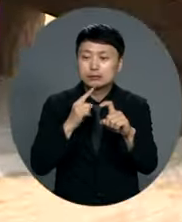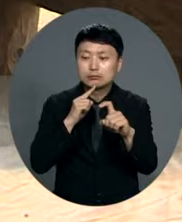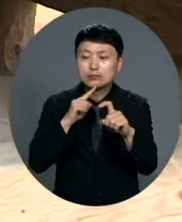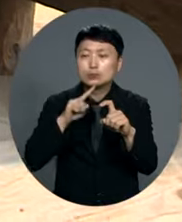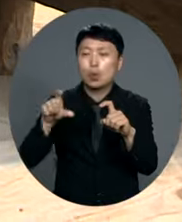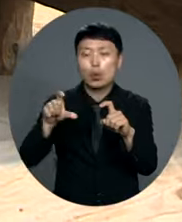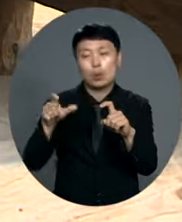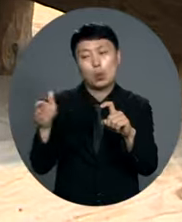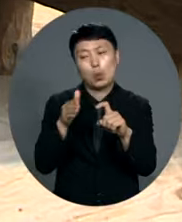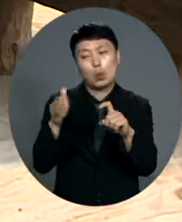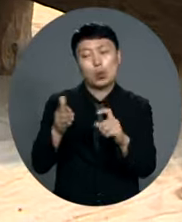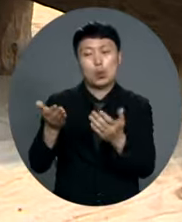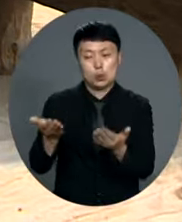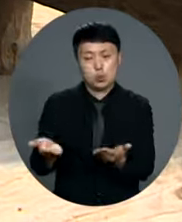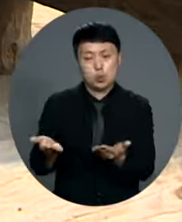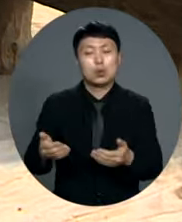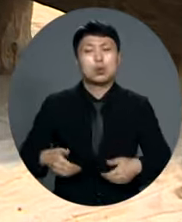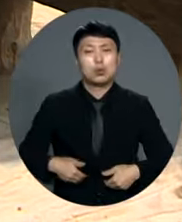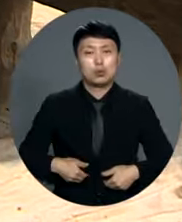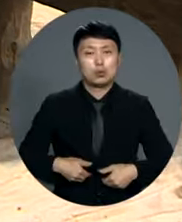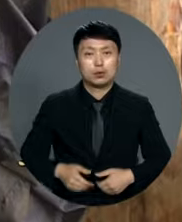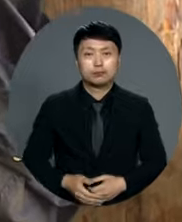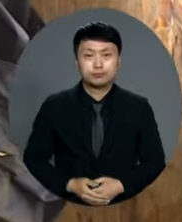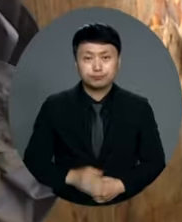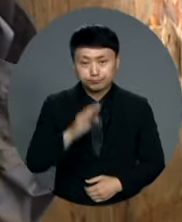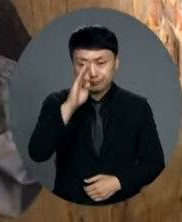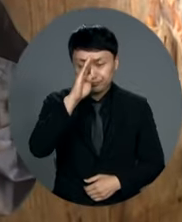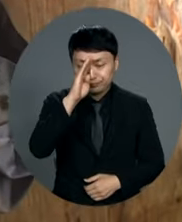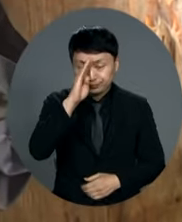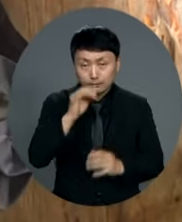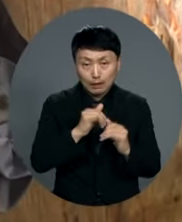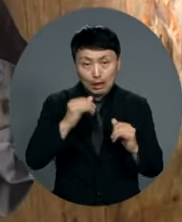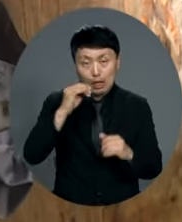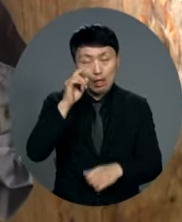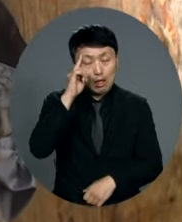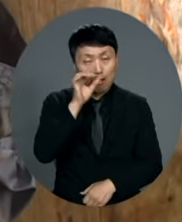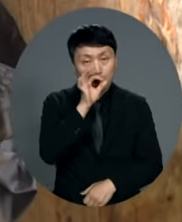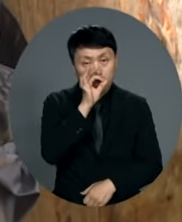15분은 충분히 쉬는 게 좋습니다. 환자가 의식이 없거나